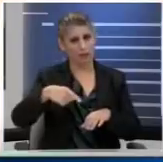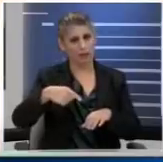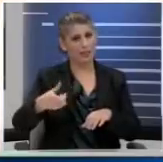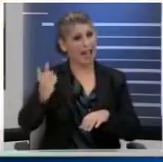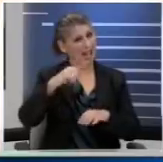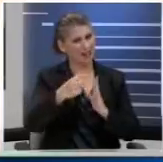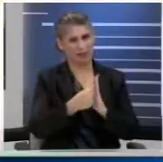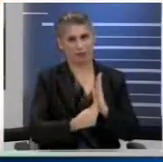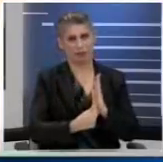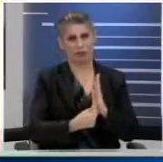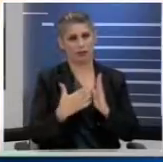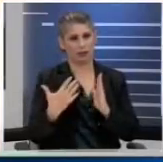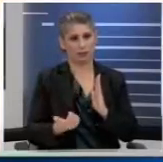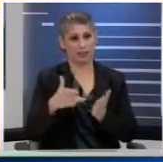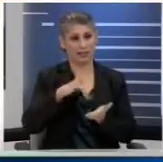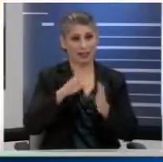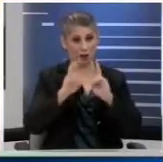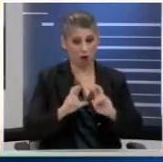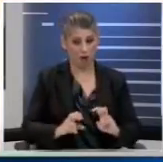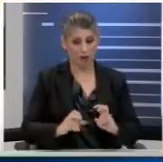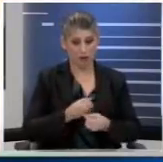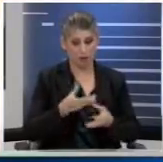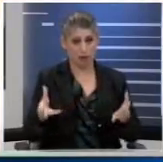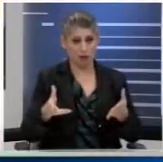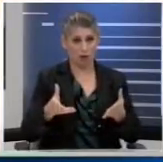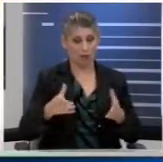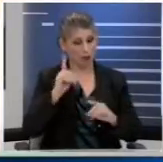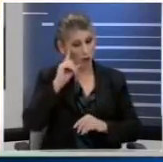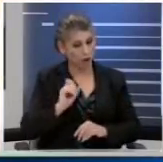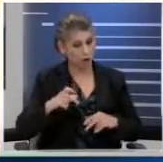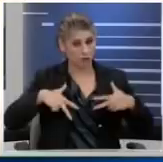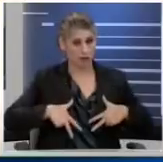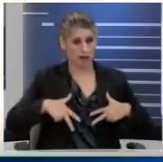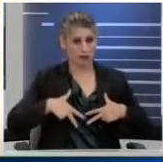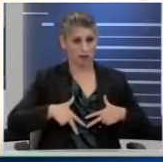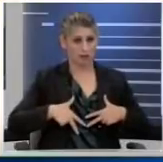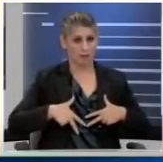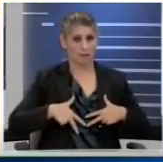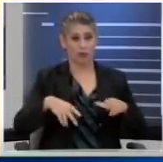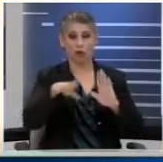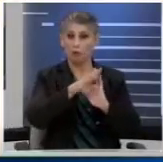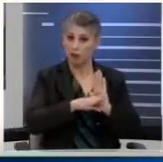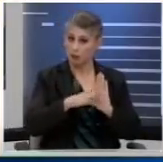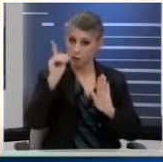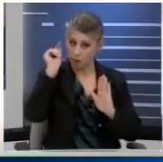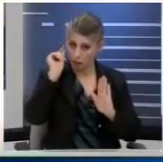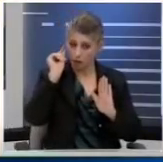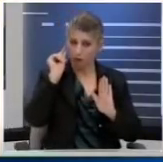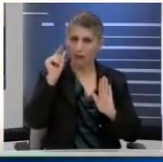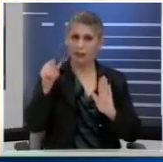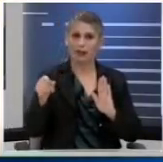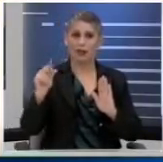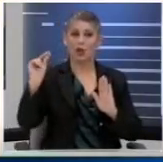είναι άλλα τα κριτήρια, διότι υπάρχει κεντρικός έλεγχος παρεχόμενης γνώσης από το κράτος του προγράμματος σπουδών,